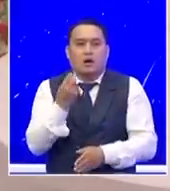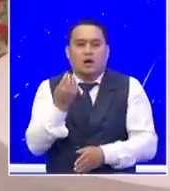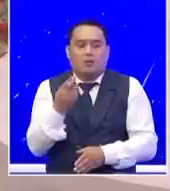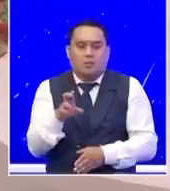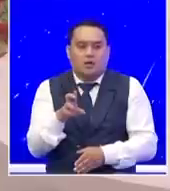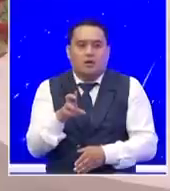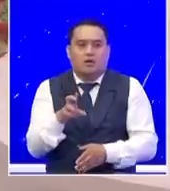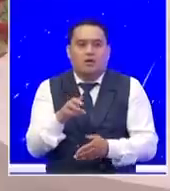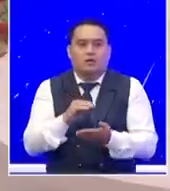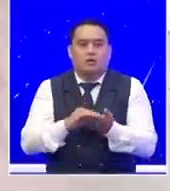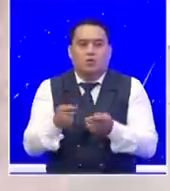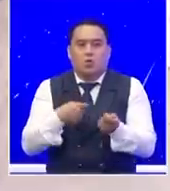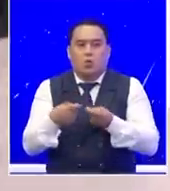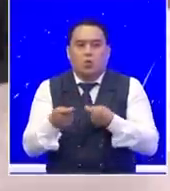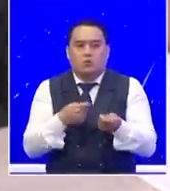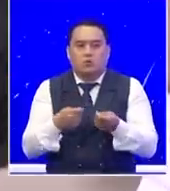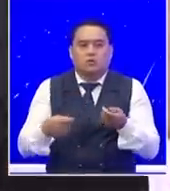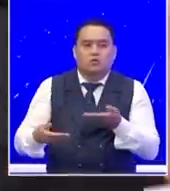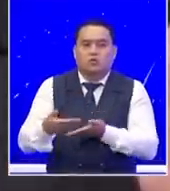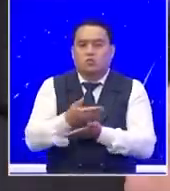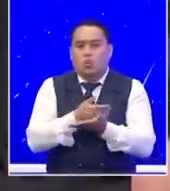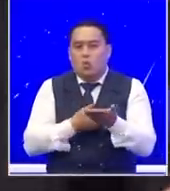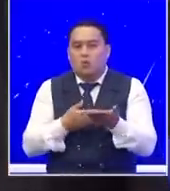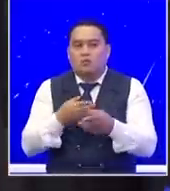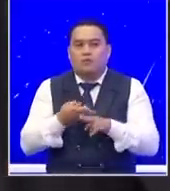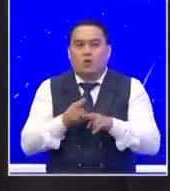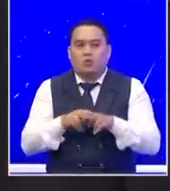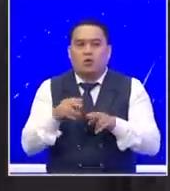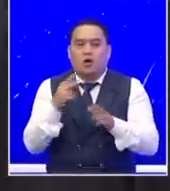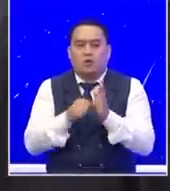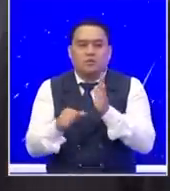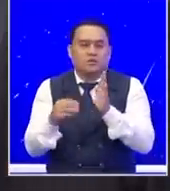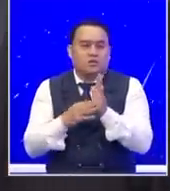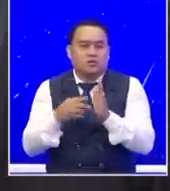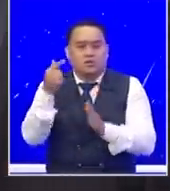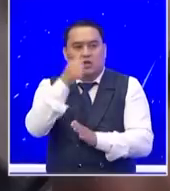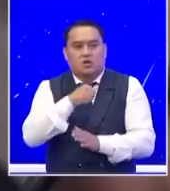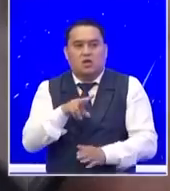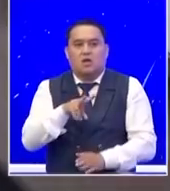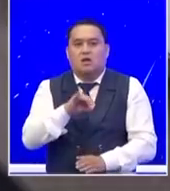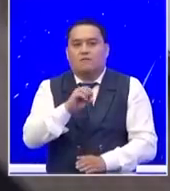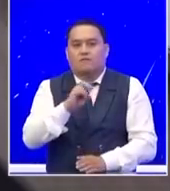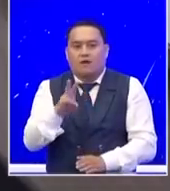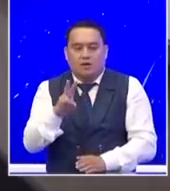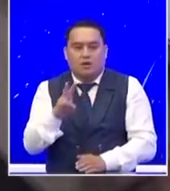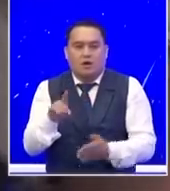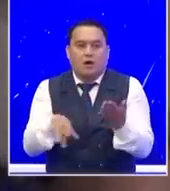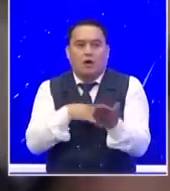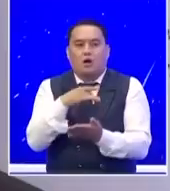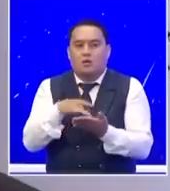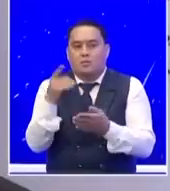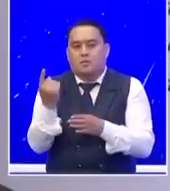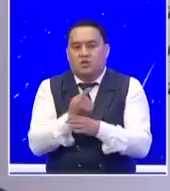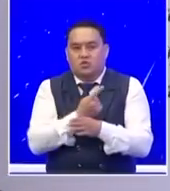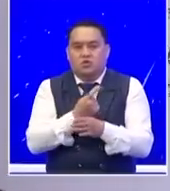Мұхсин Махдидің басшылығымен жинақталып, толық өңдеуден өтеді. 1968 жылы Ливанның Бейрут қаласында тұңғыш рет